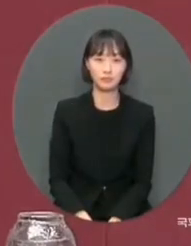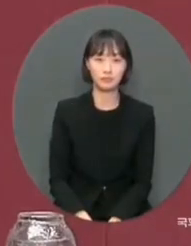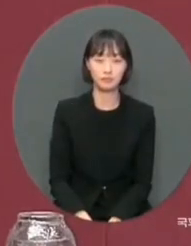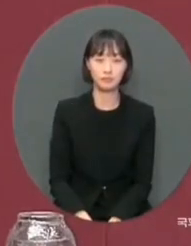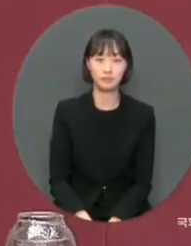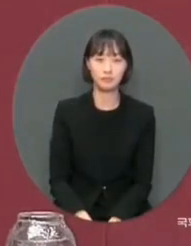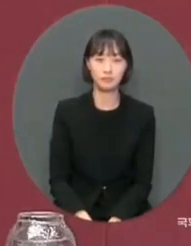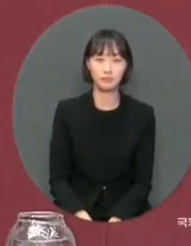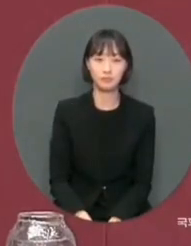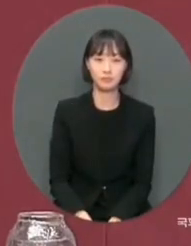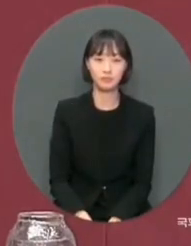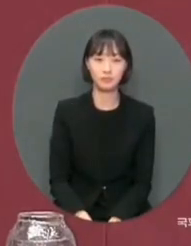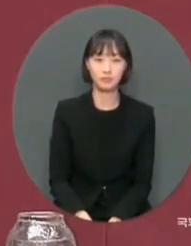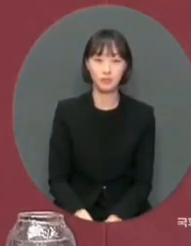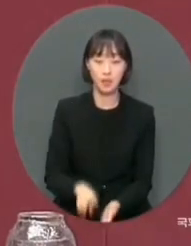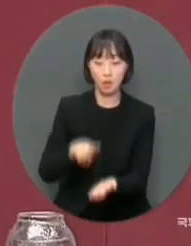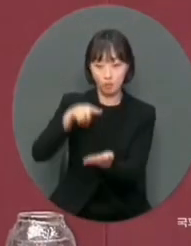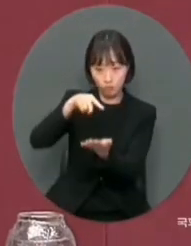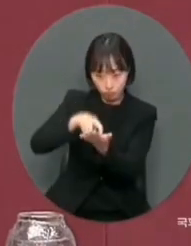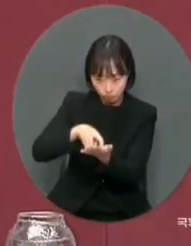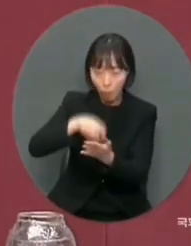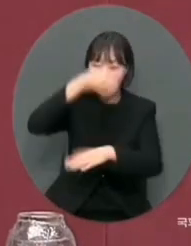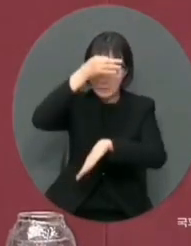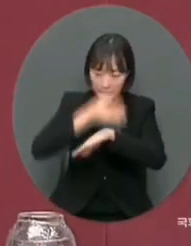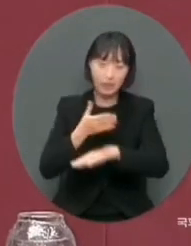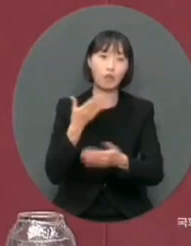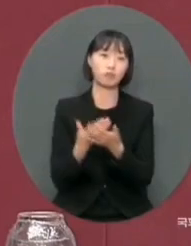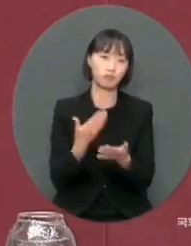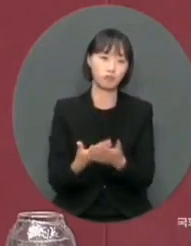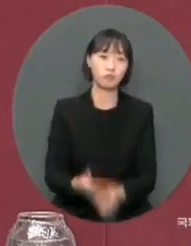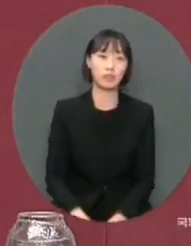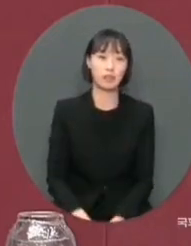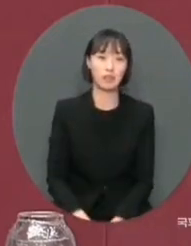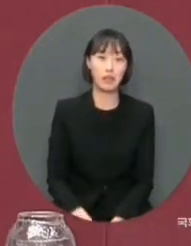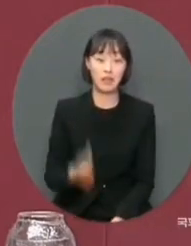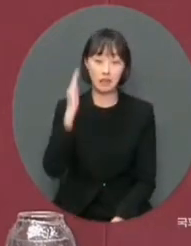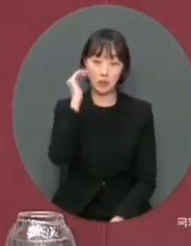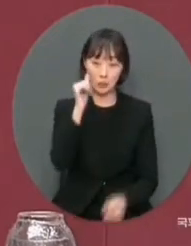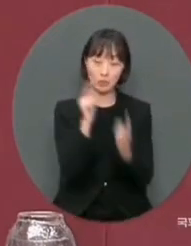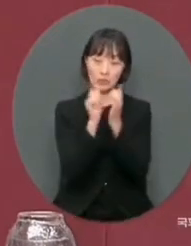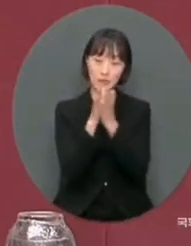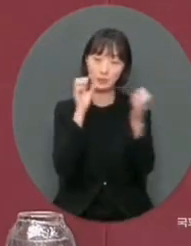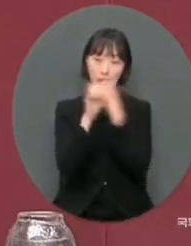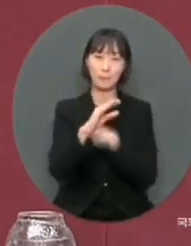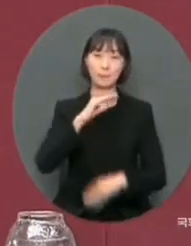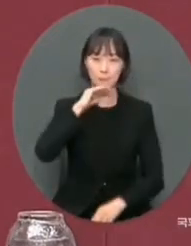당한 언론인에게도 용서를 구하십시오. 대통령의 답변을 기다리겠습니다.